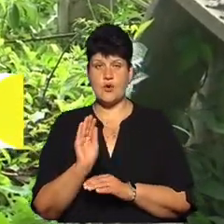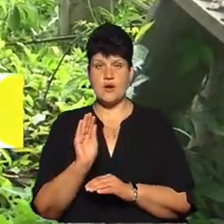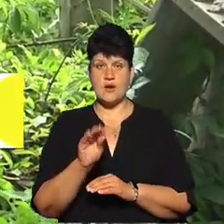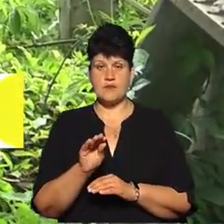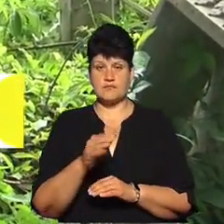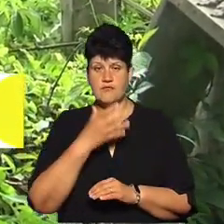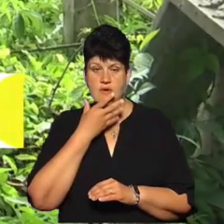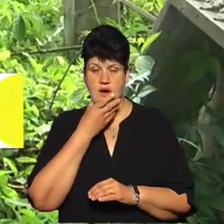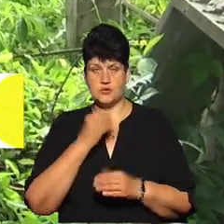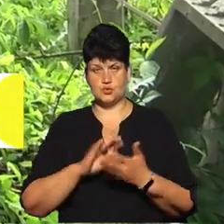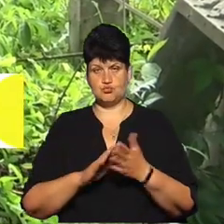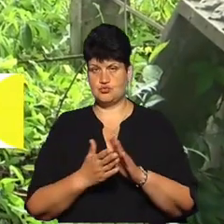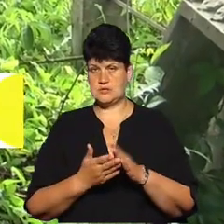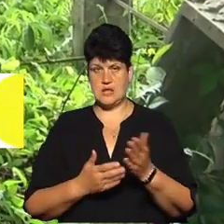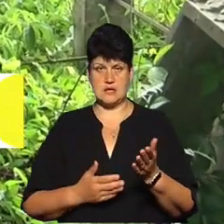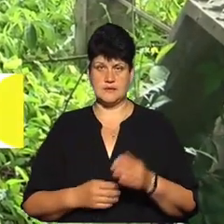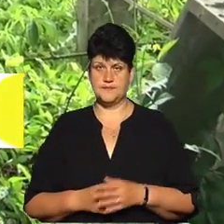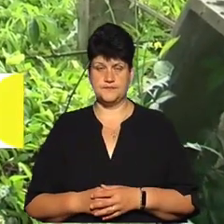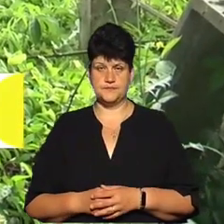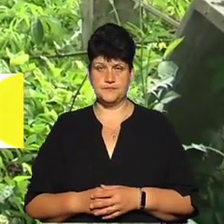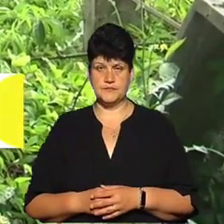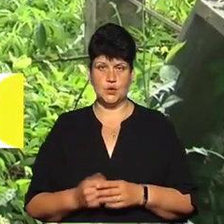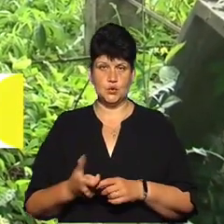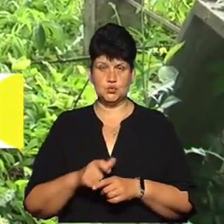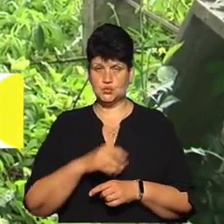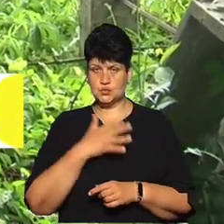стані, тому що дуже багато